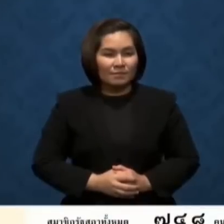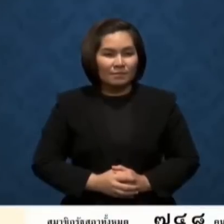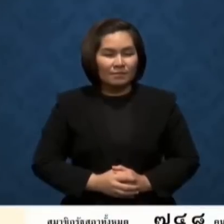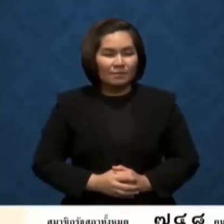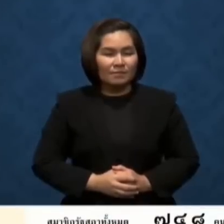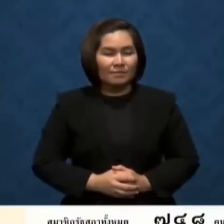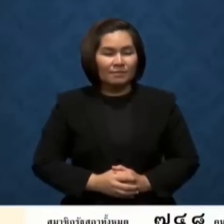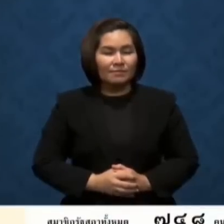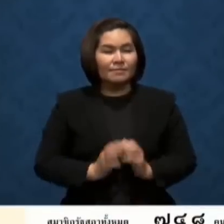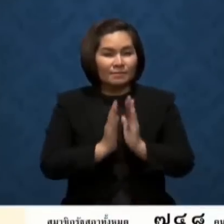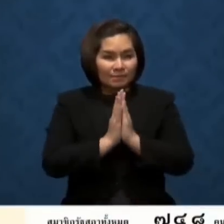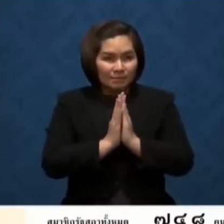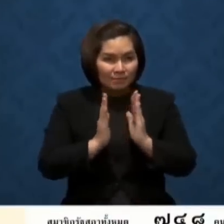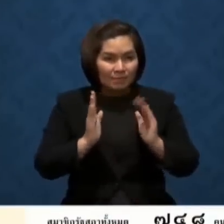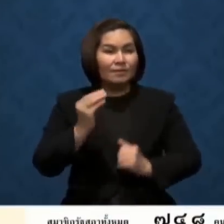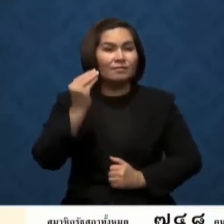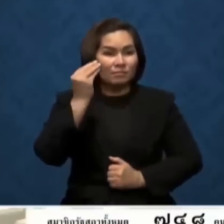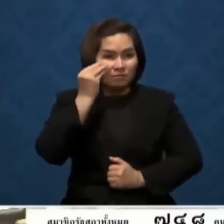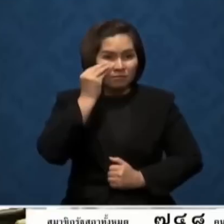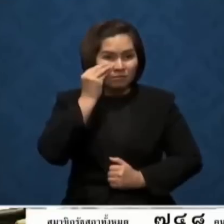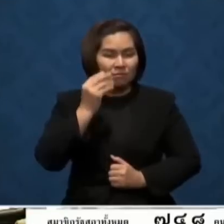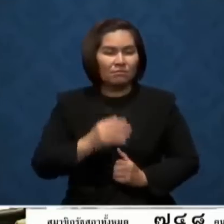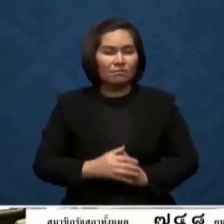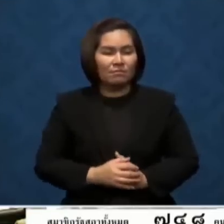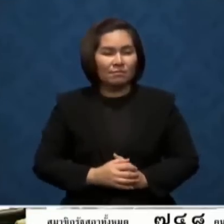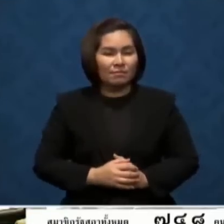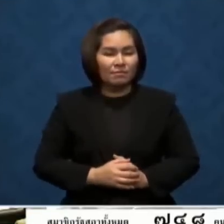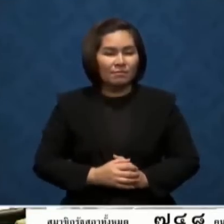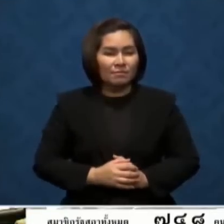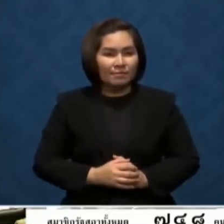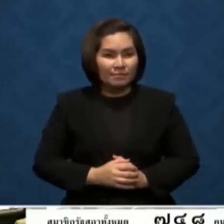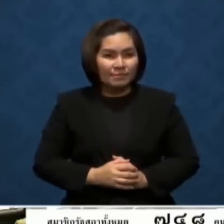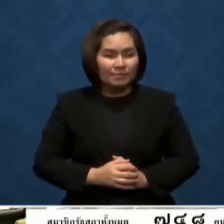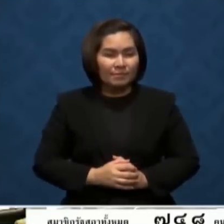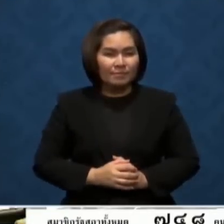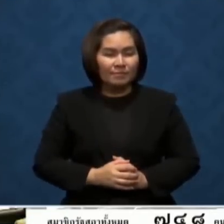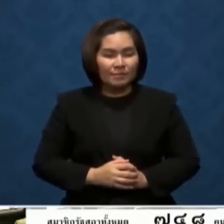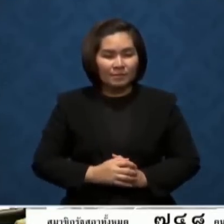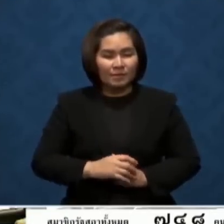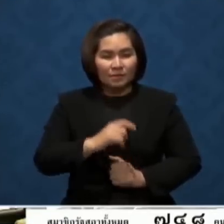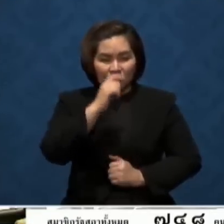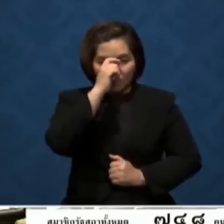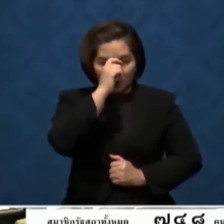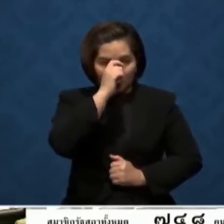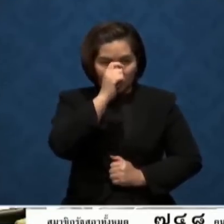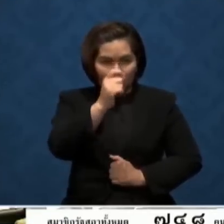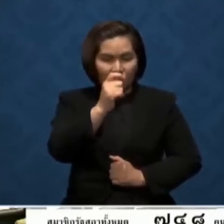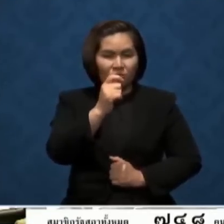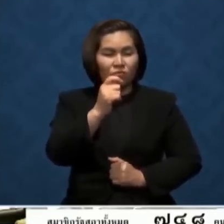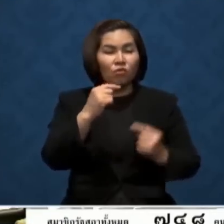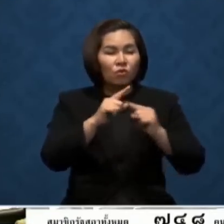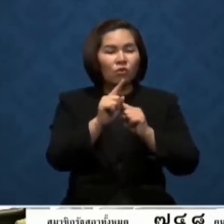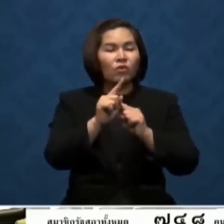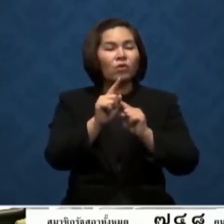ครับขอบคุณจริงๆครับคุณพิธานะครับที่ให้ความเคารพต่อกติ